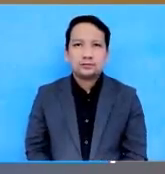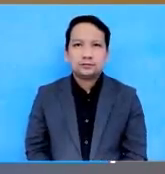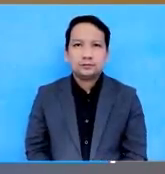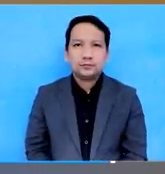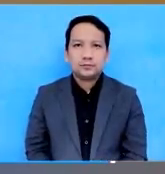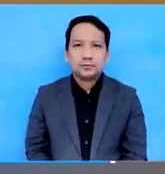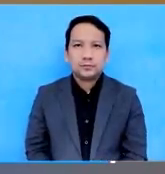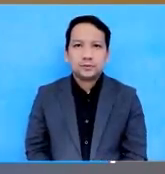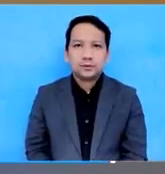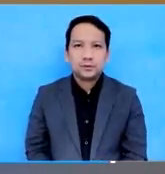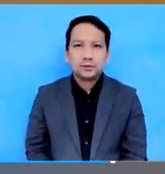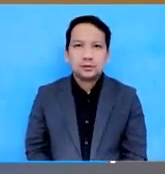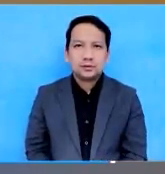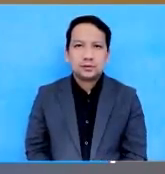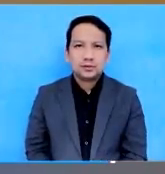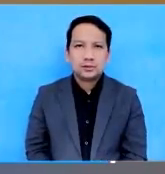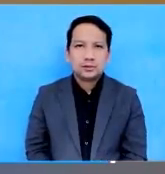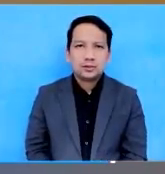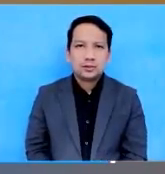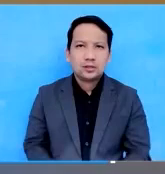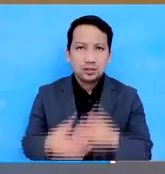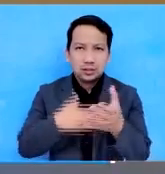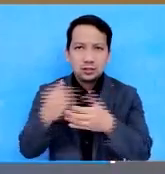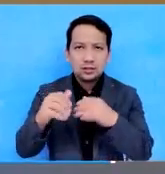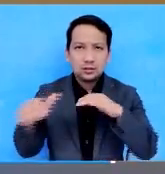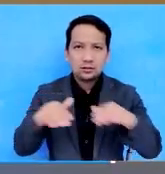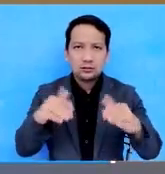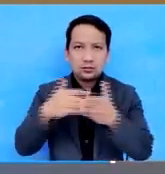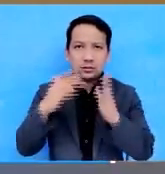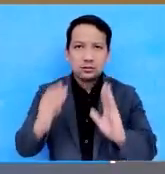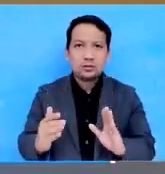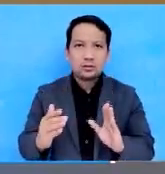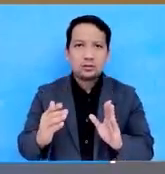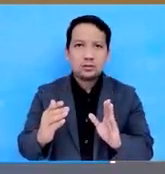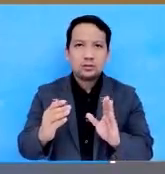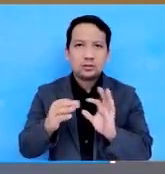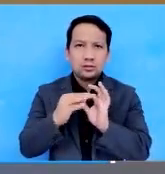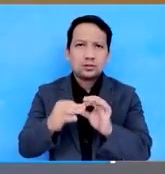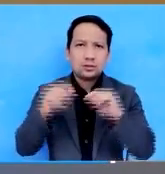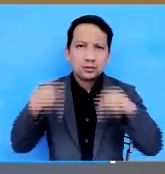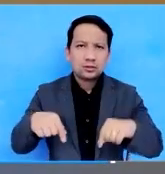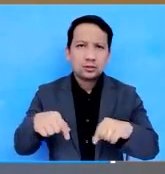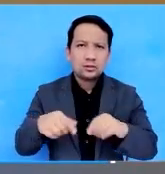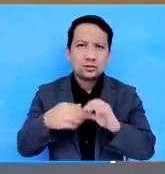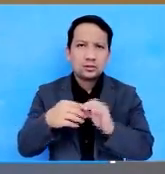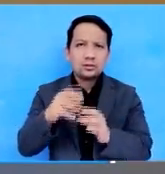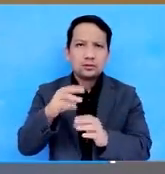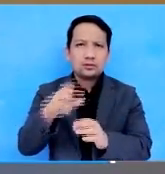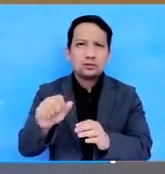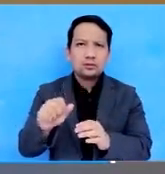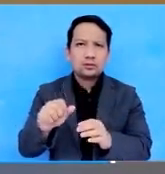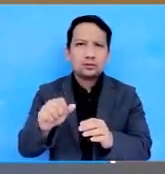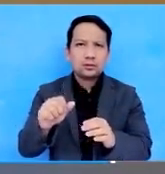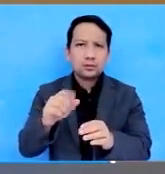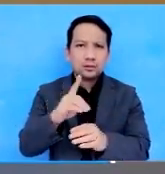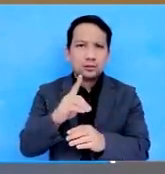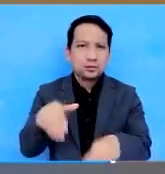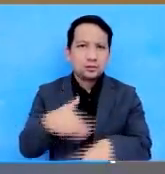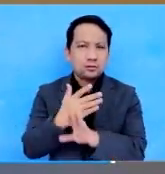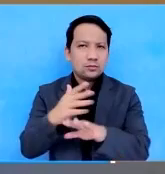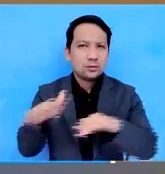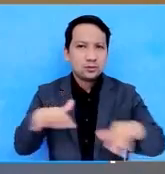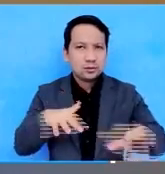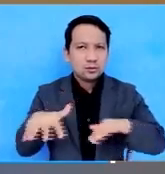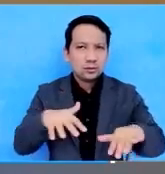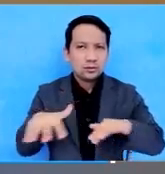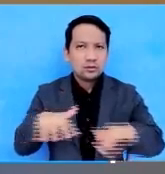Nagmamadaling lumabas ng kani-kanilang silid-aralan ang mga estudyante at guro sa paaralang ito sa bayan ng Mawab sa Davao de Oro. Niyanig kasi ng